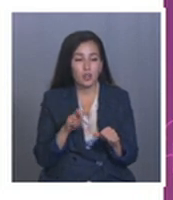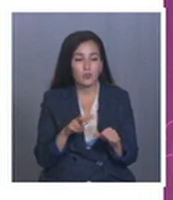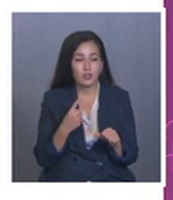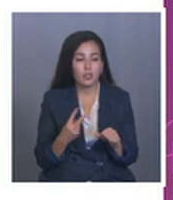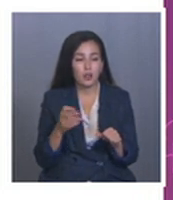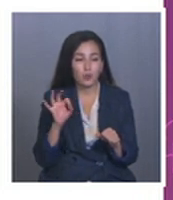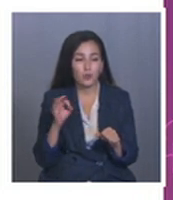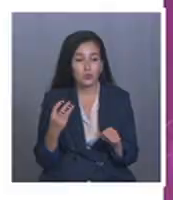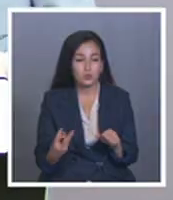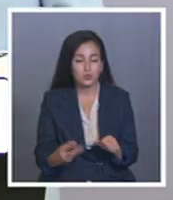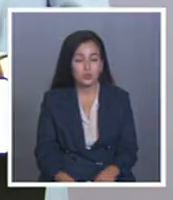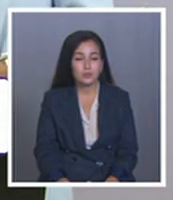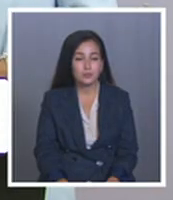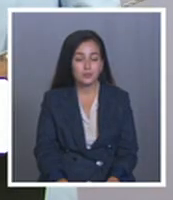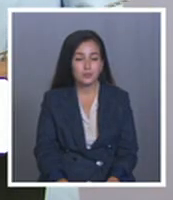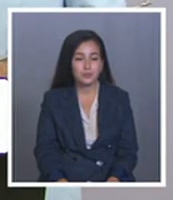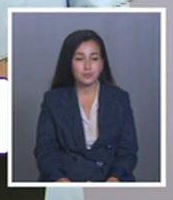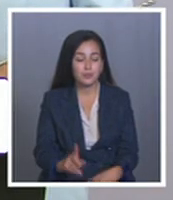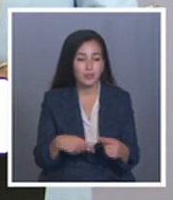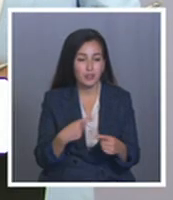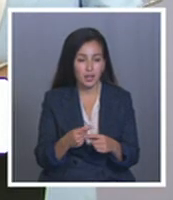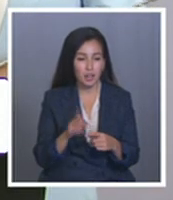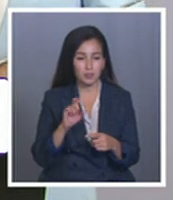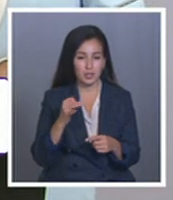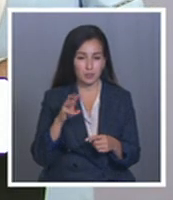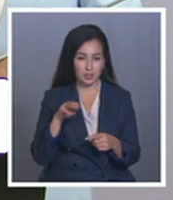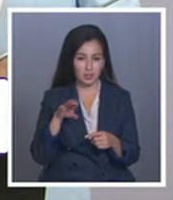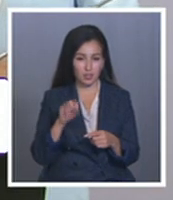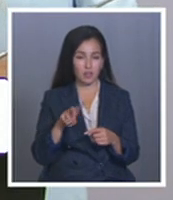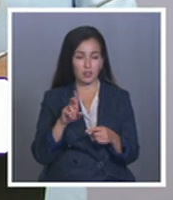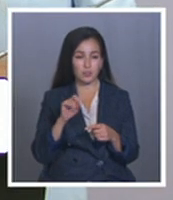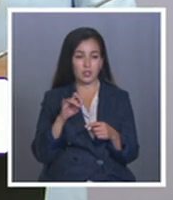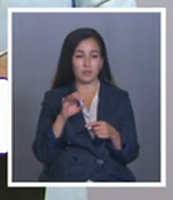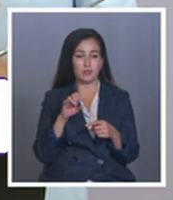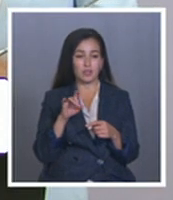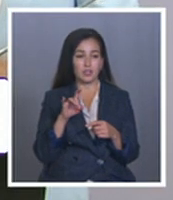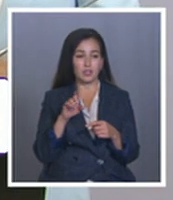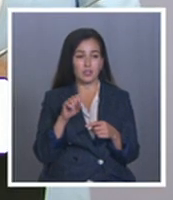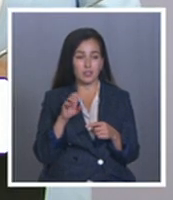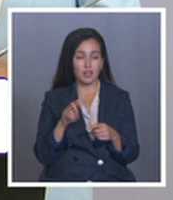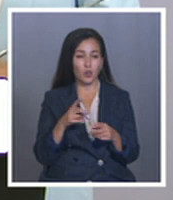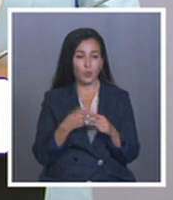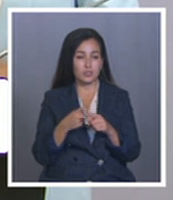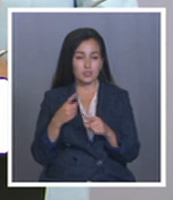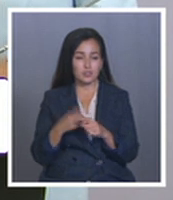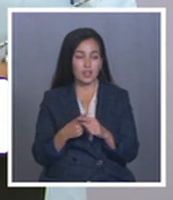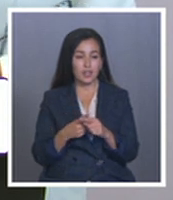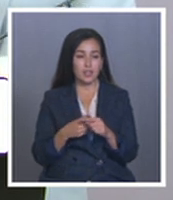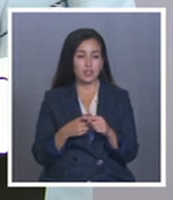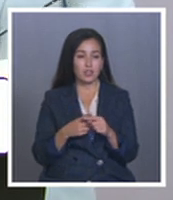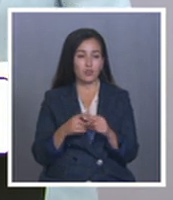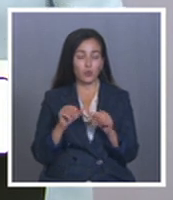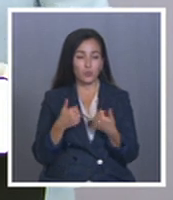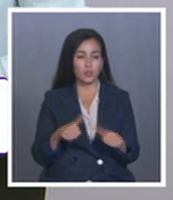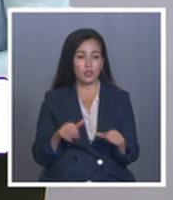3 болып шығады. Келесі, бейметалдар мен бейметалдардан тұратын қосылыстардың формулаларын құрастырудың